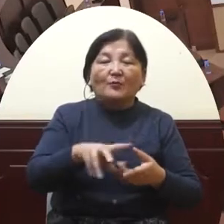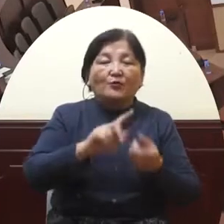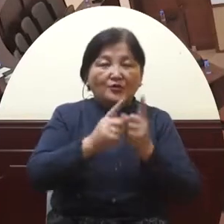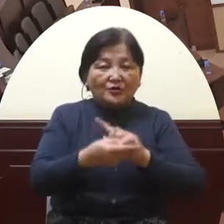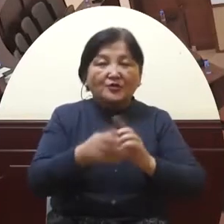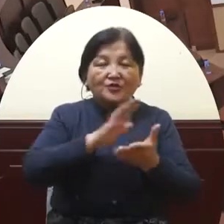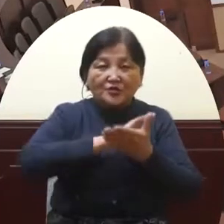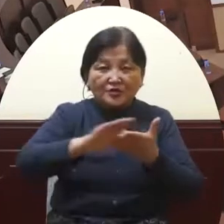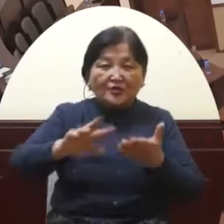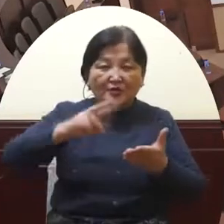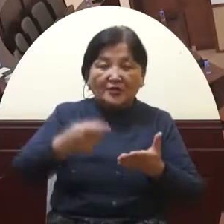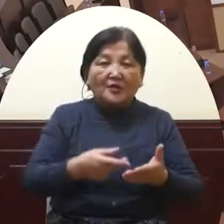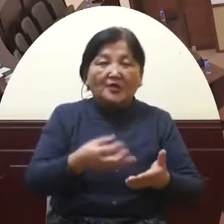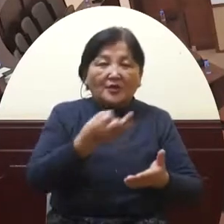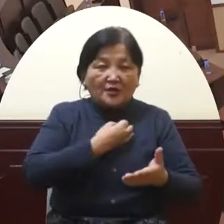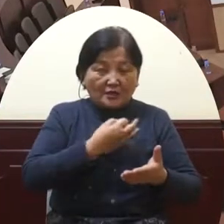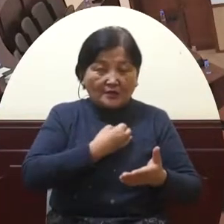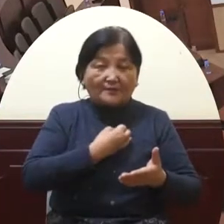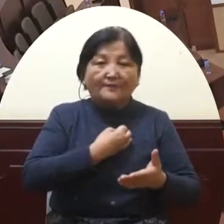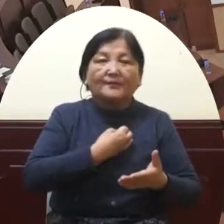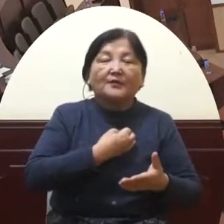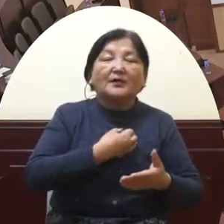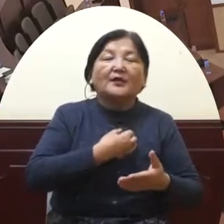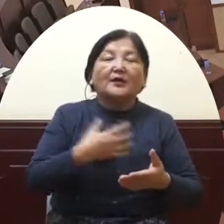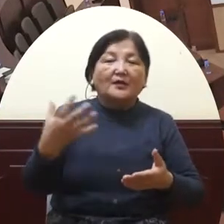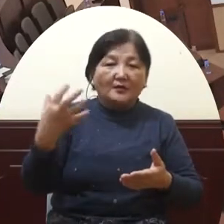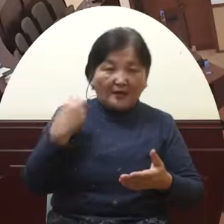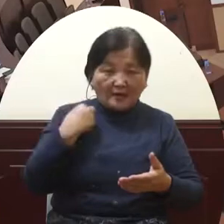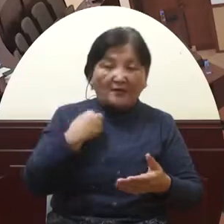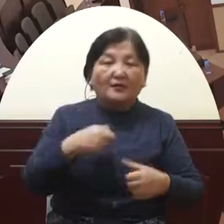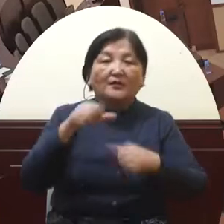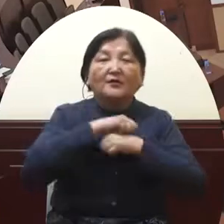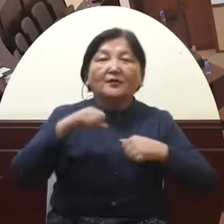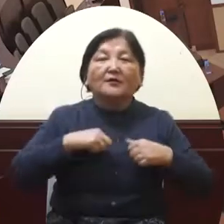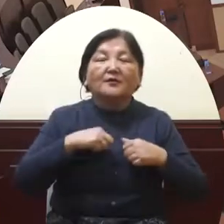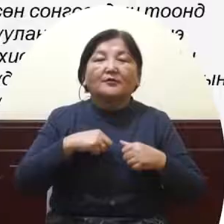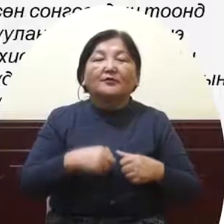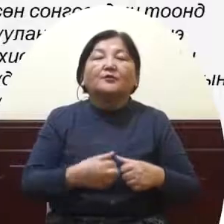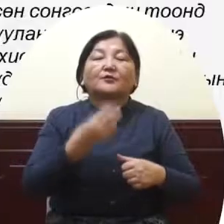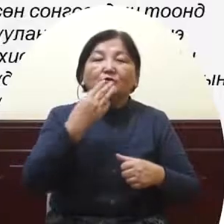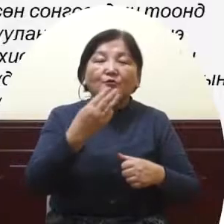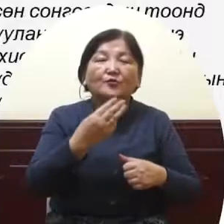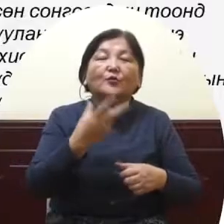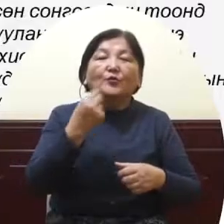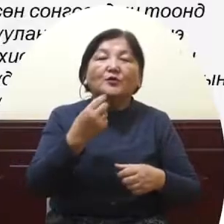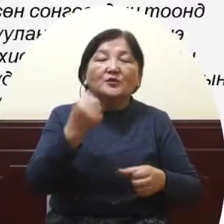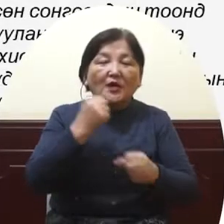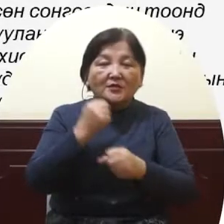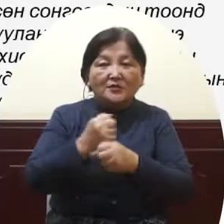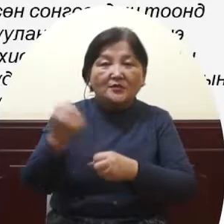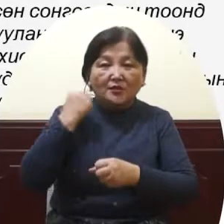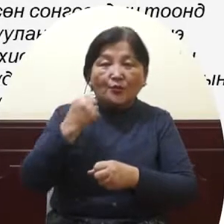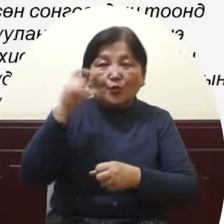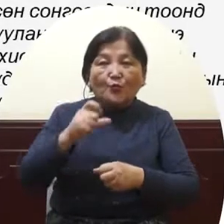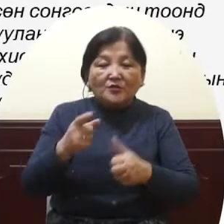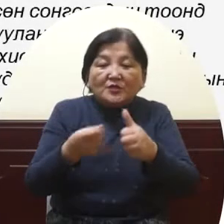арслаа иргэдийн итгэлийг дах нэр дэвшигчийг тодруулахыг шахаж байгаа ийм нөхцөлд болсон. Тэг би эндээс